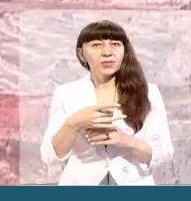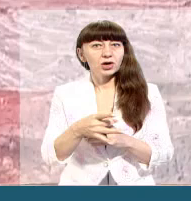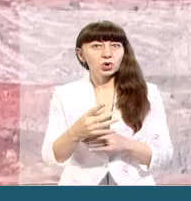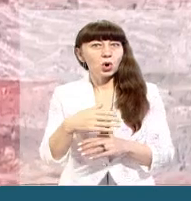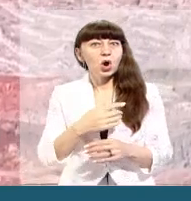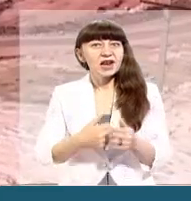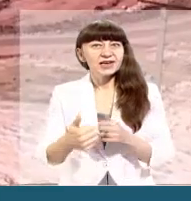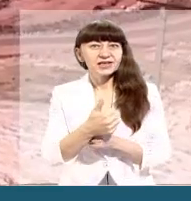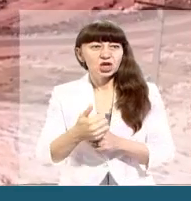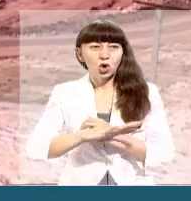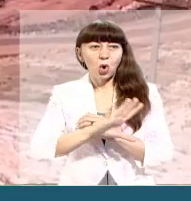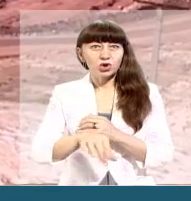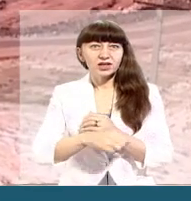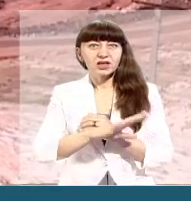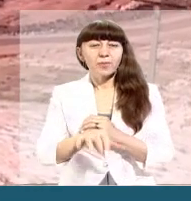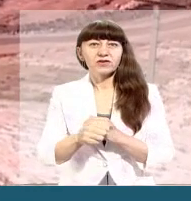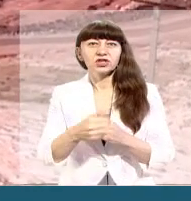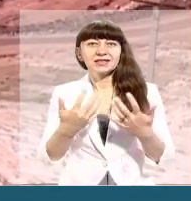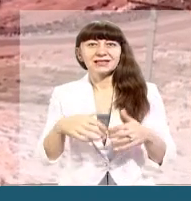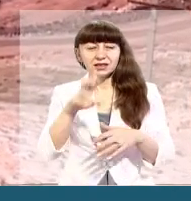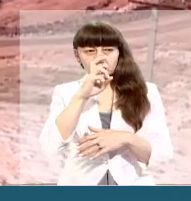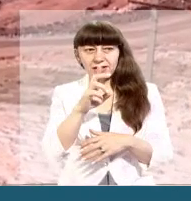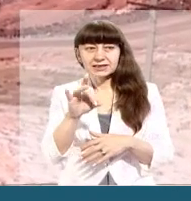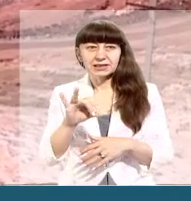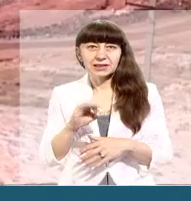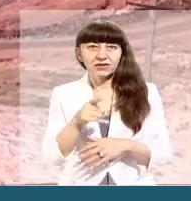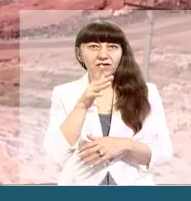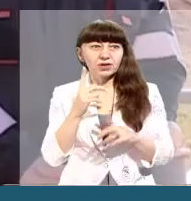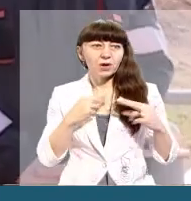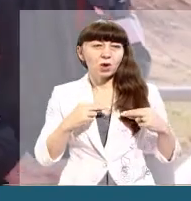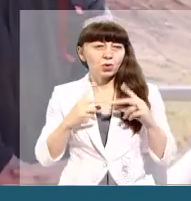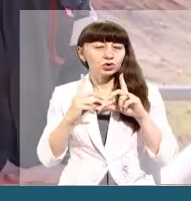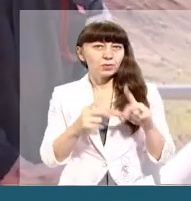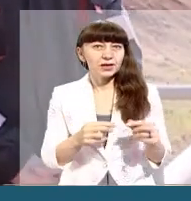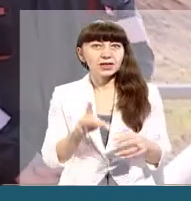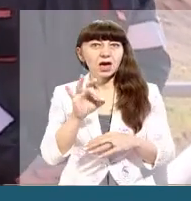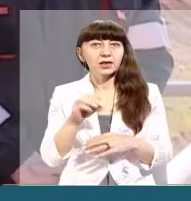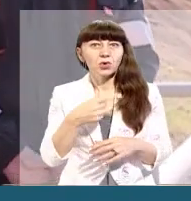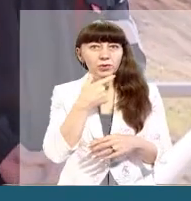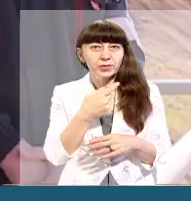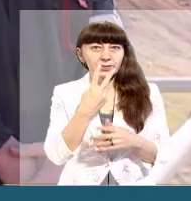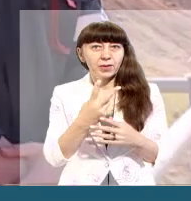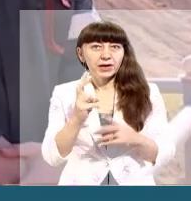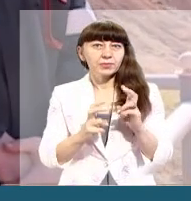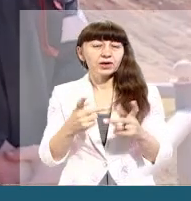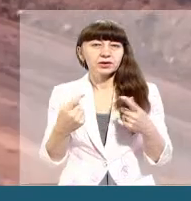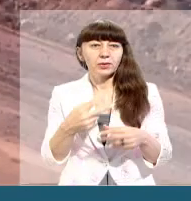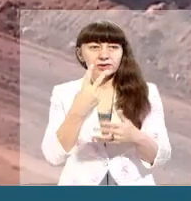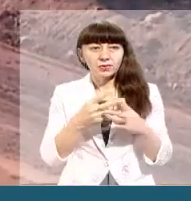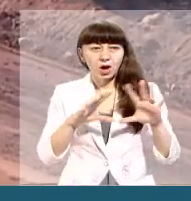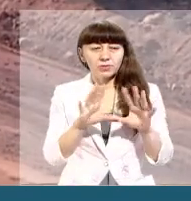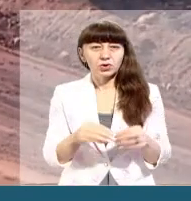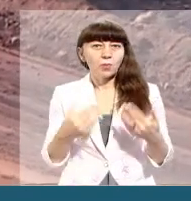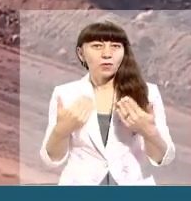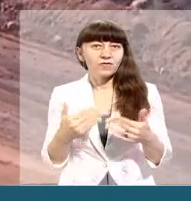лидеров горнодобывающей промышленности среди стран СНГ. В ходе рабочего визита аким области также посетил предприятие, где ознакомился с